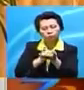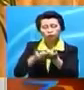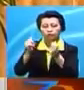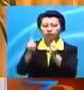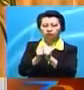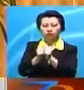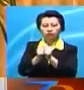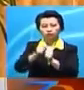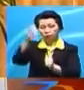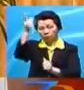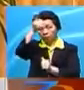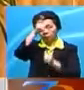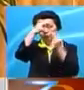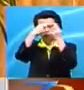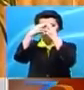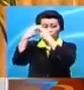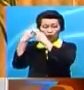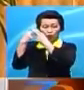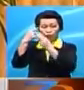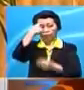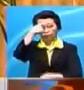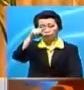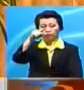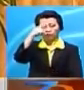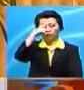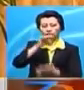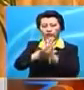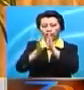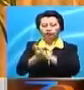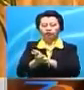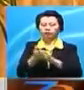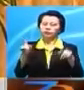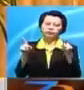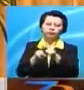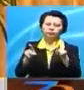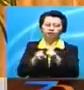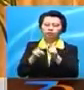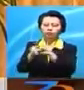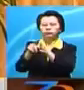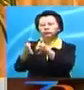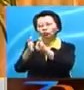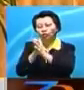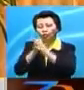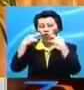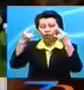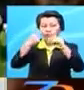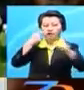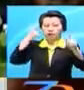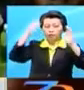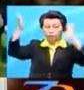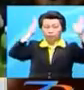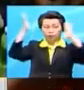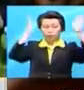pihak Kerajaan Arab Saudi untuk dijadikan sebagai permohonan resmi daripada kita.